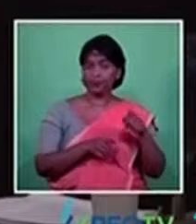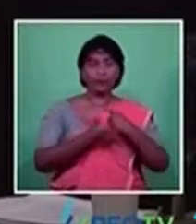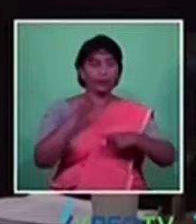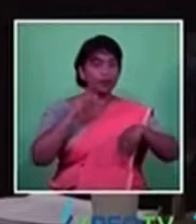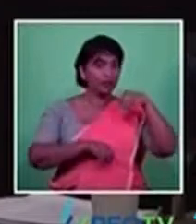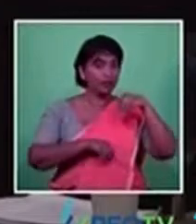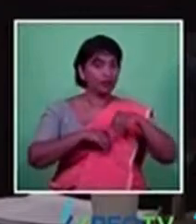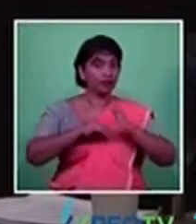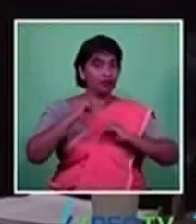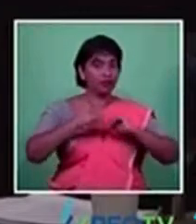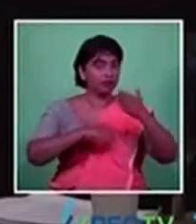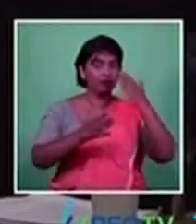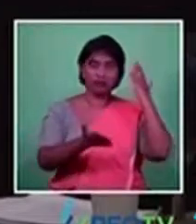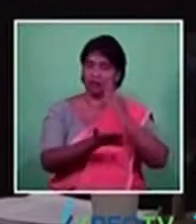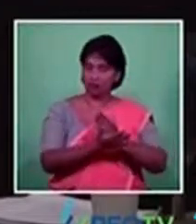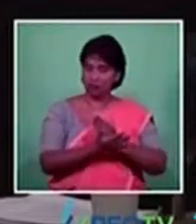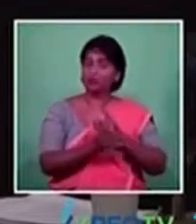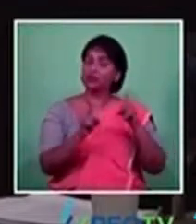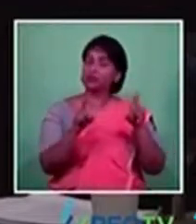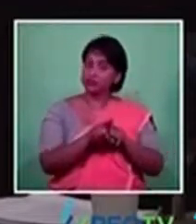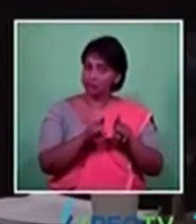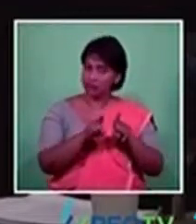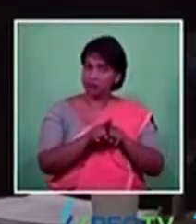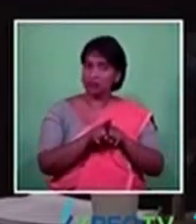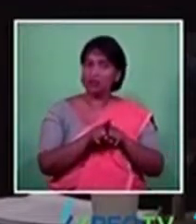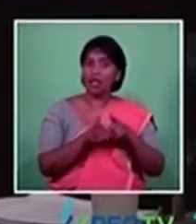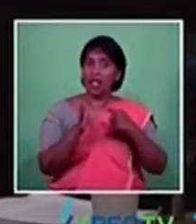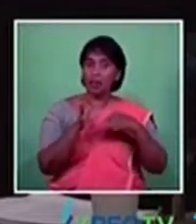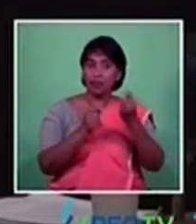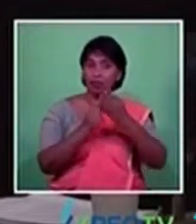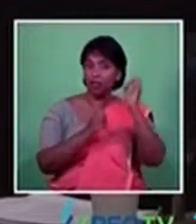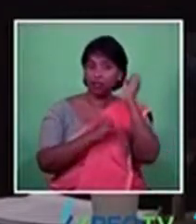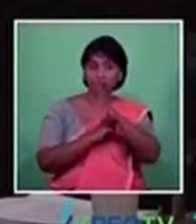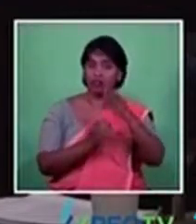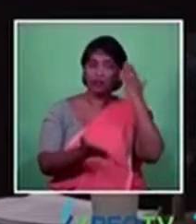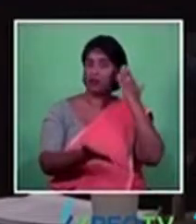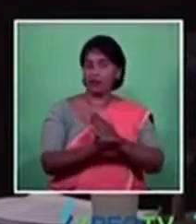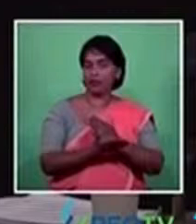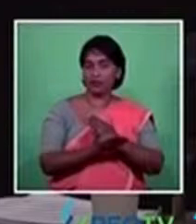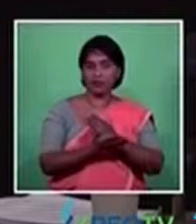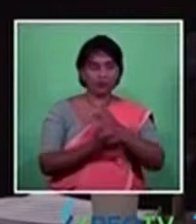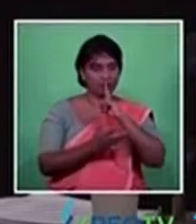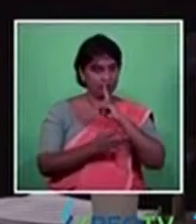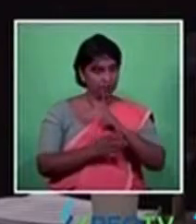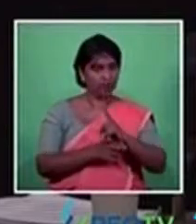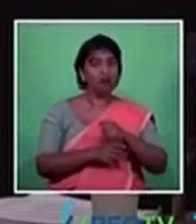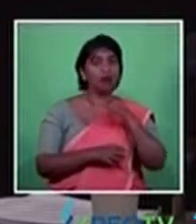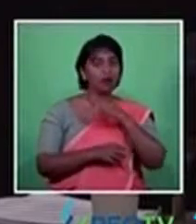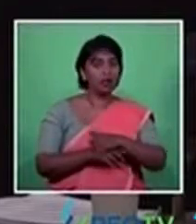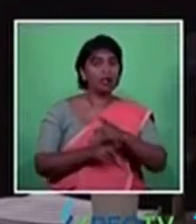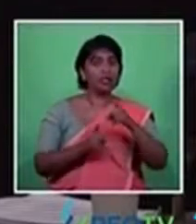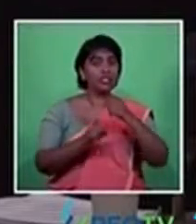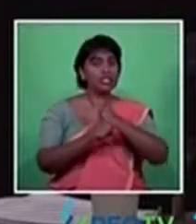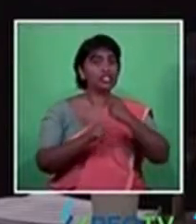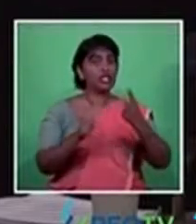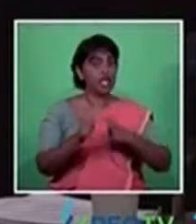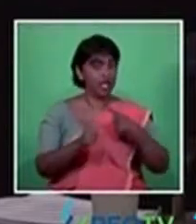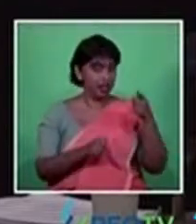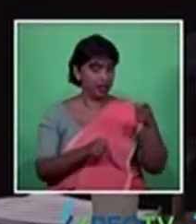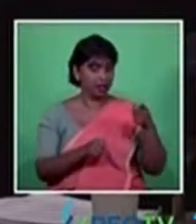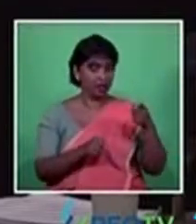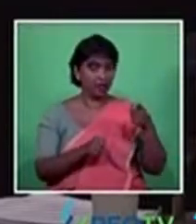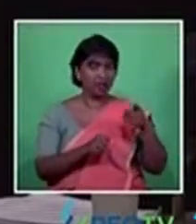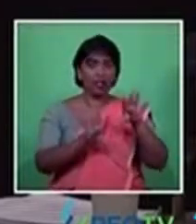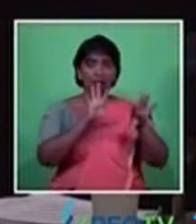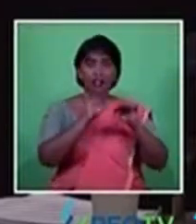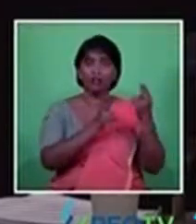මැතිවරණ ක්‍රියාවල අත්හිටුවන්නත් ඒ වගේම අප මුදල් බාර ගැනීම අත්හිටුවීම සඳහා ඔහු දිස්ත්‍රික් ලේකම් තේරීම්